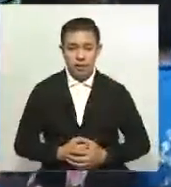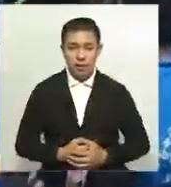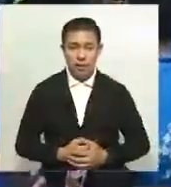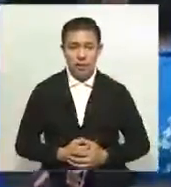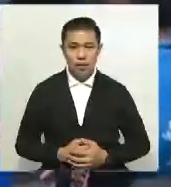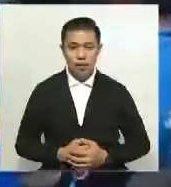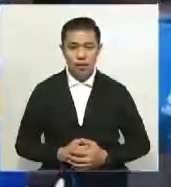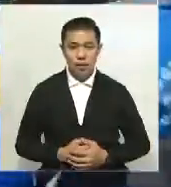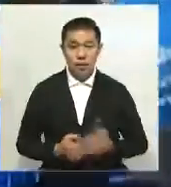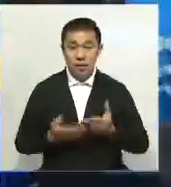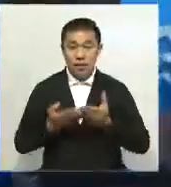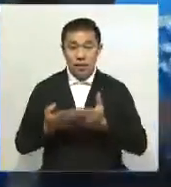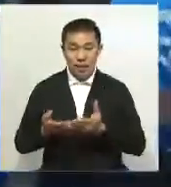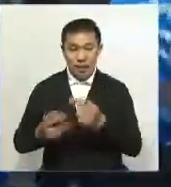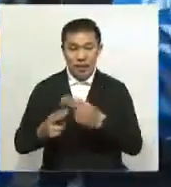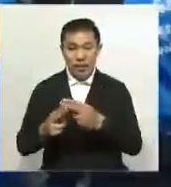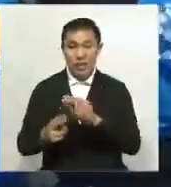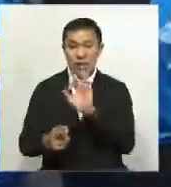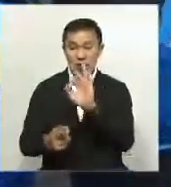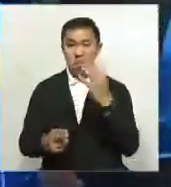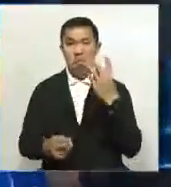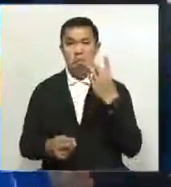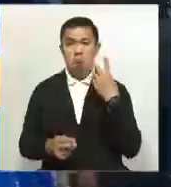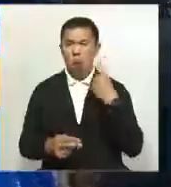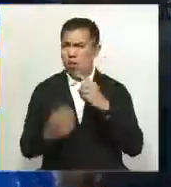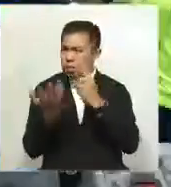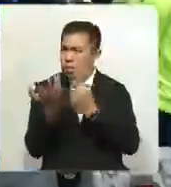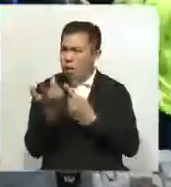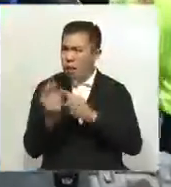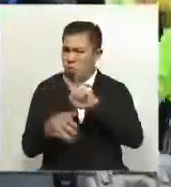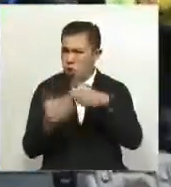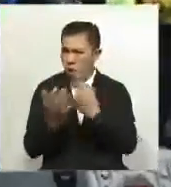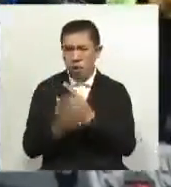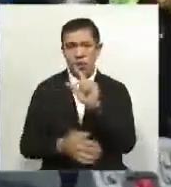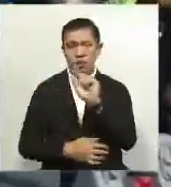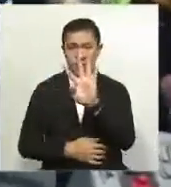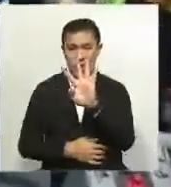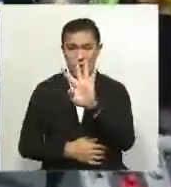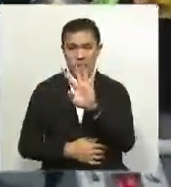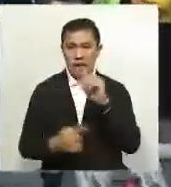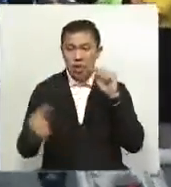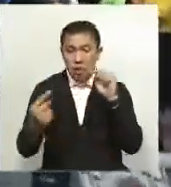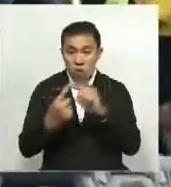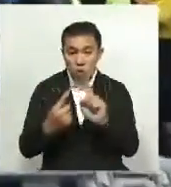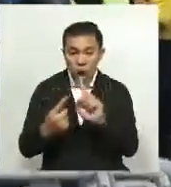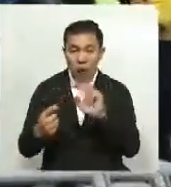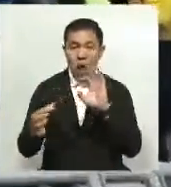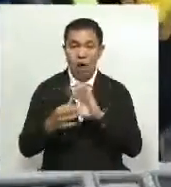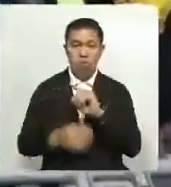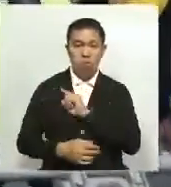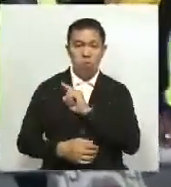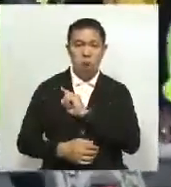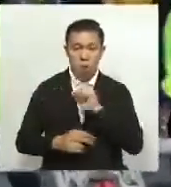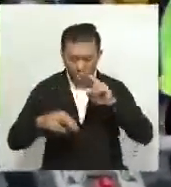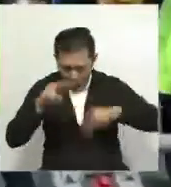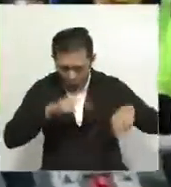ารถค่ะเรือฟินิกซ์นั้นเกิดเหตุเมื่อวานนี้ถ้านับชั่วโมงแล้วตอนนี้24ชั่วโมงที่ทางจังหวัดนั้นออกปฏิบัติ